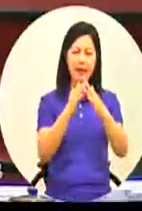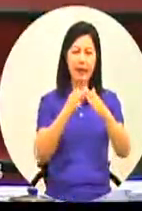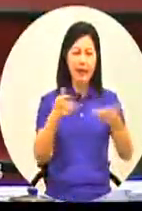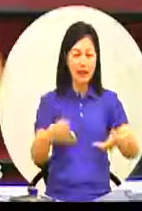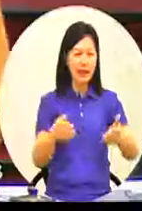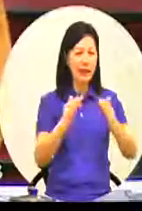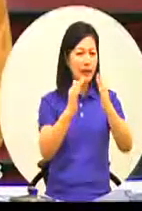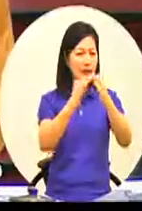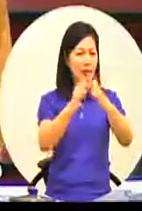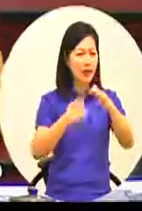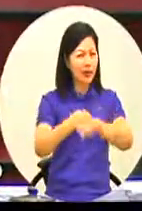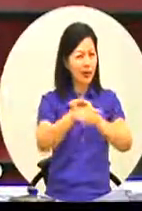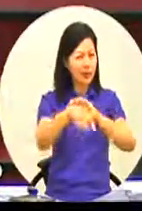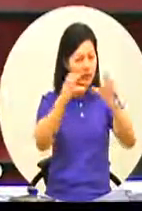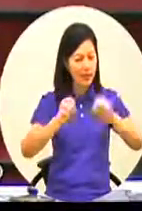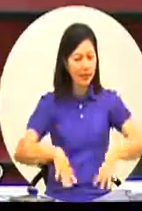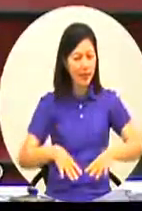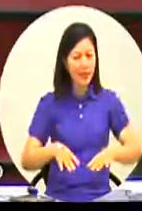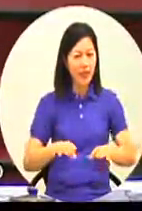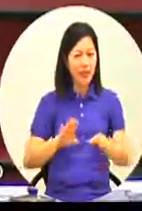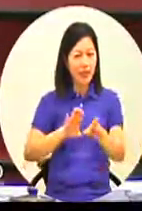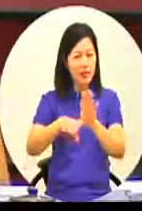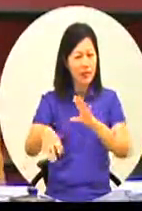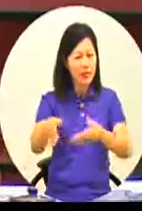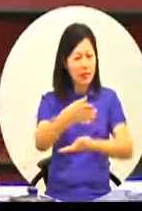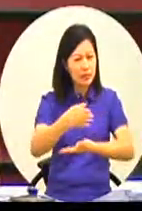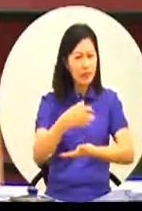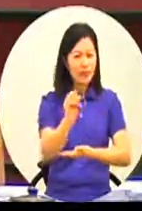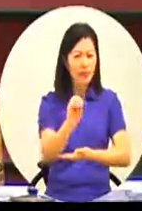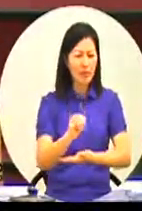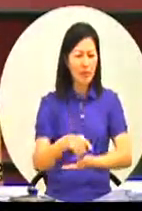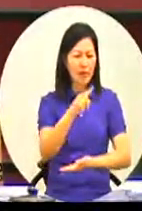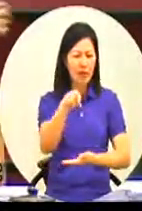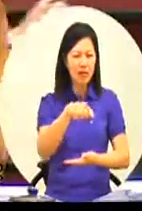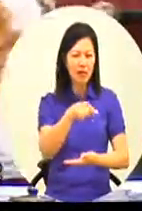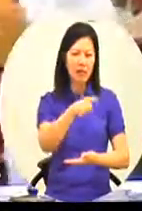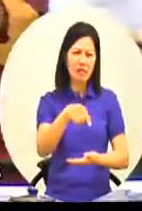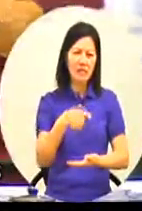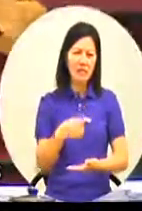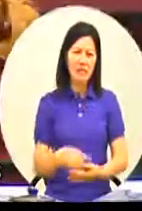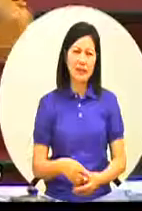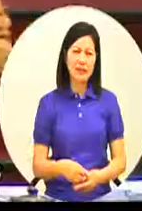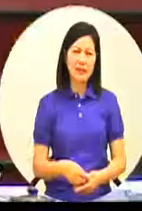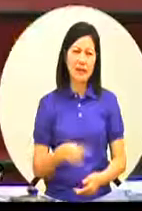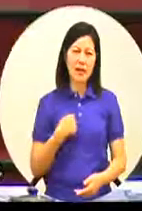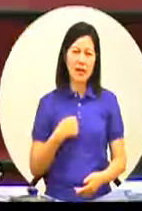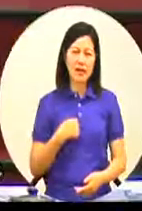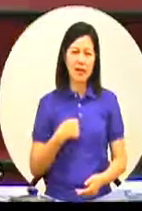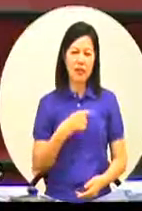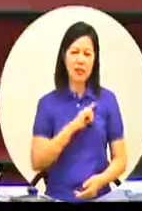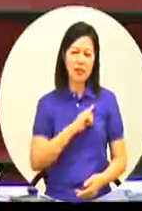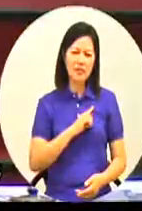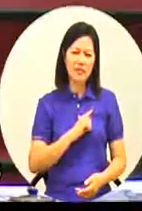章的，有在叫办公室无？讲不是，你的单位在叫，啊，拢无联系啊，啊，唔说我这一边一个的